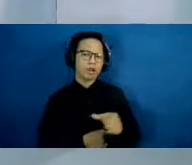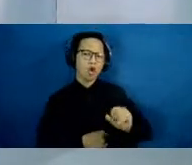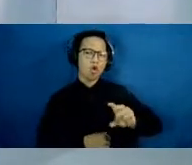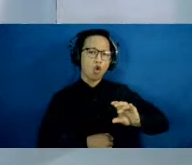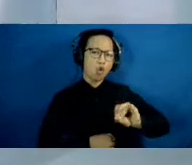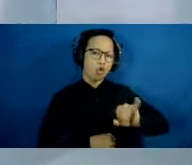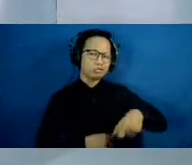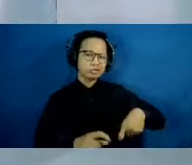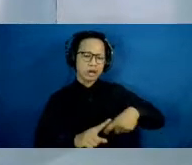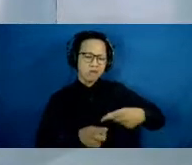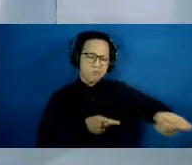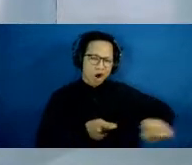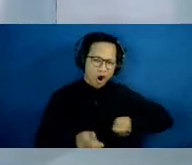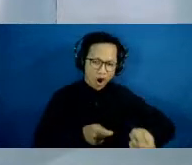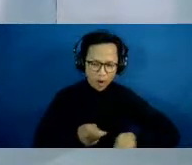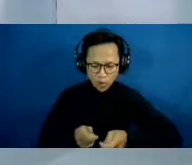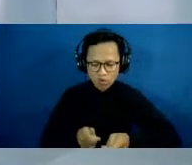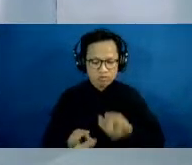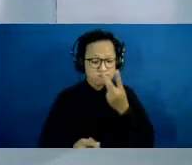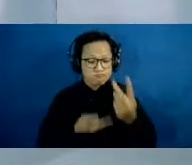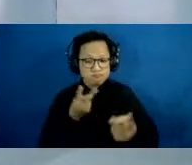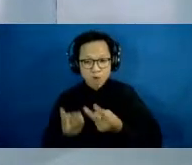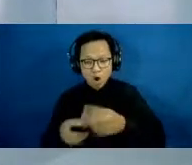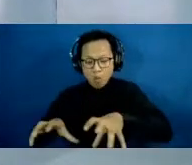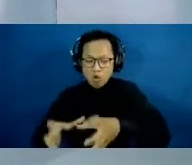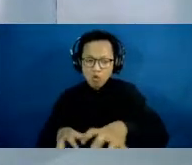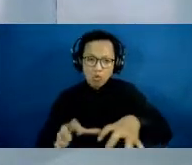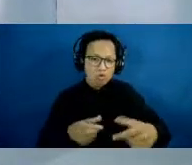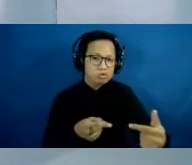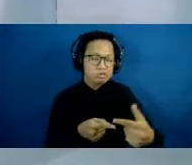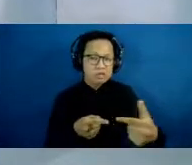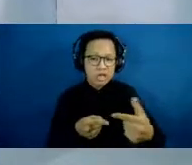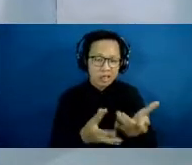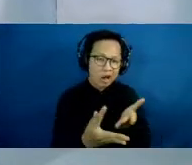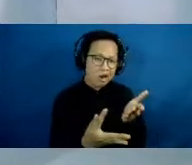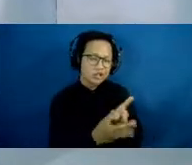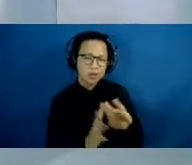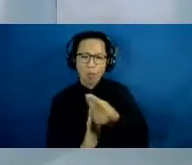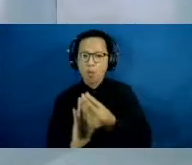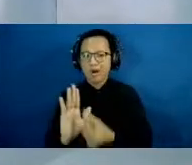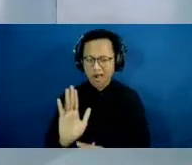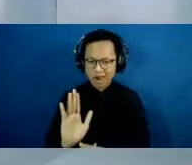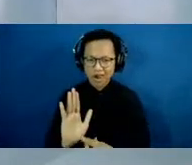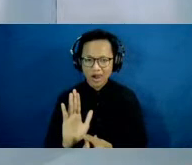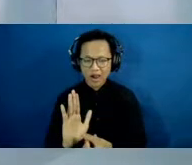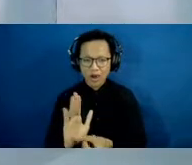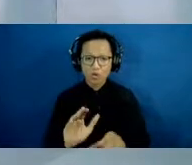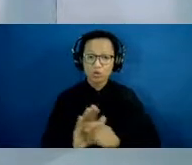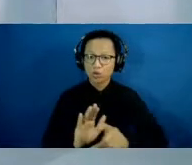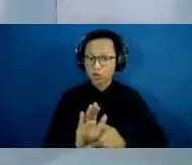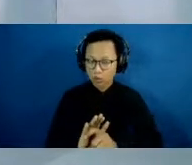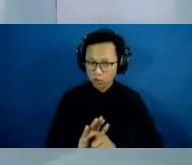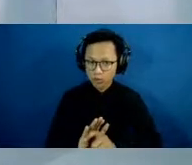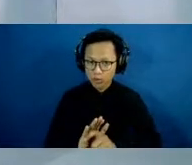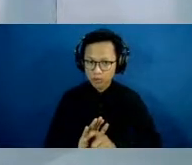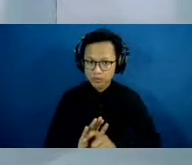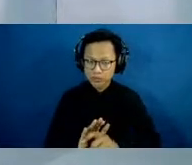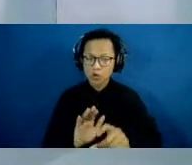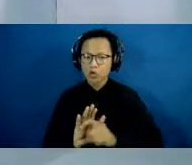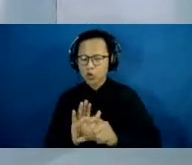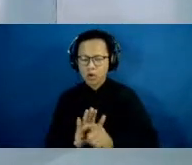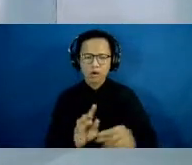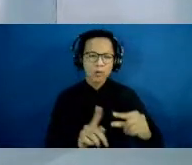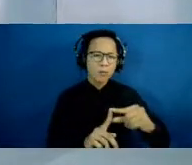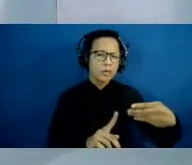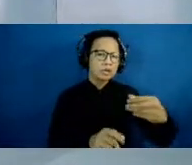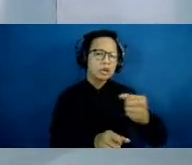mengawasi produk-produk yang terkait dengan akses permodalan yang bisa dimanfaatkan. Ya antara lain kalau di pegadaian